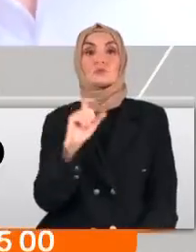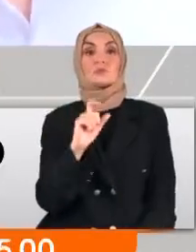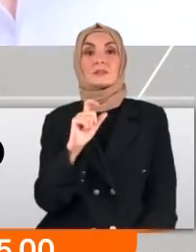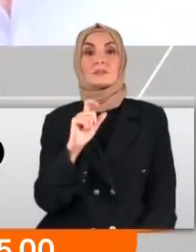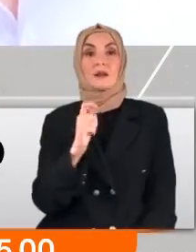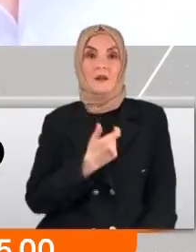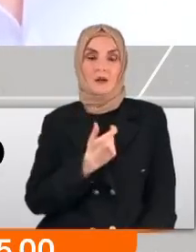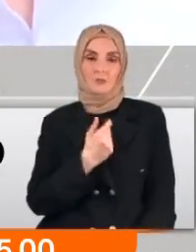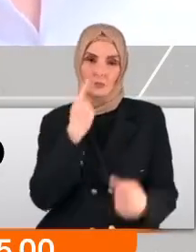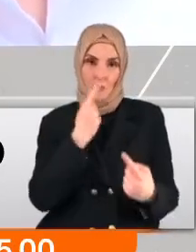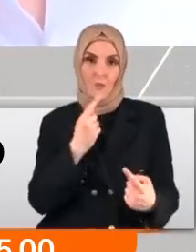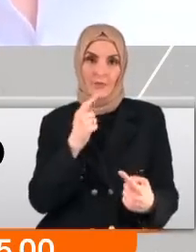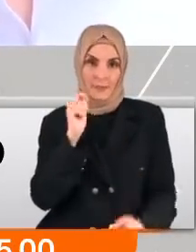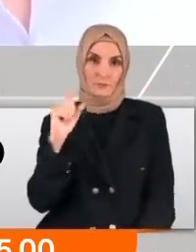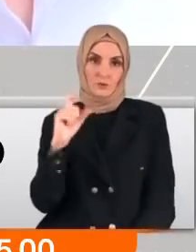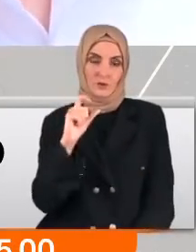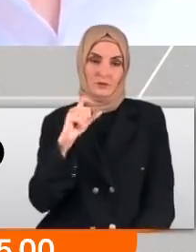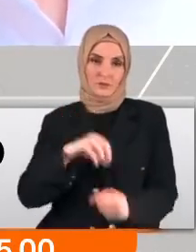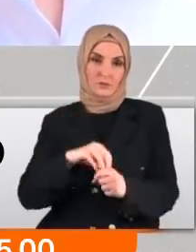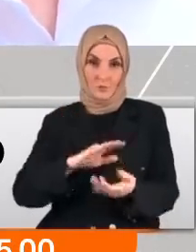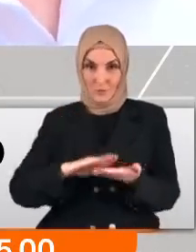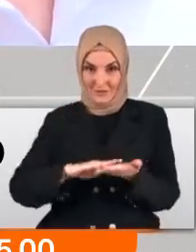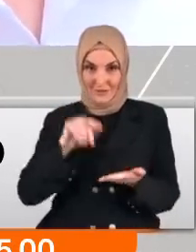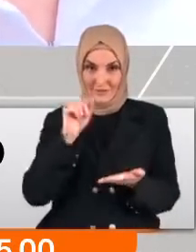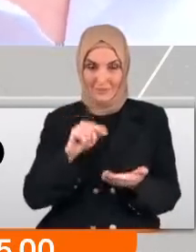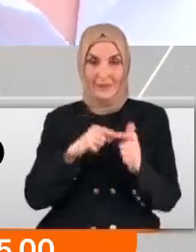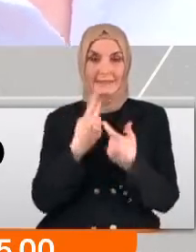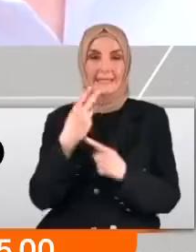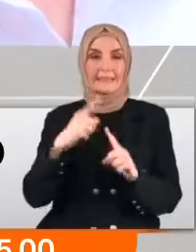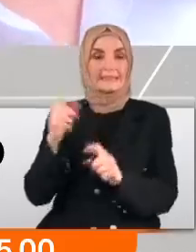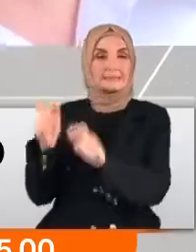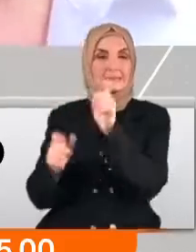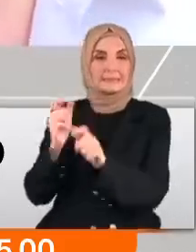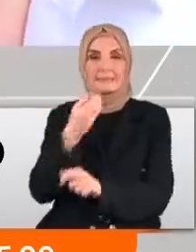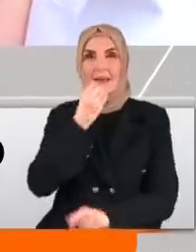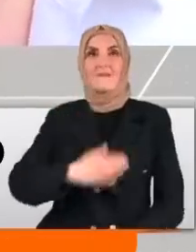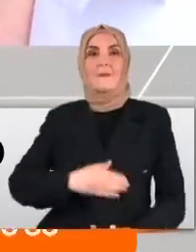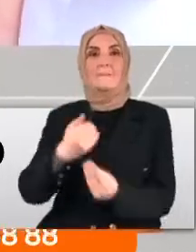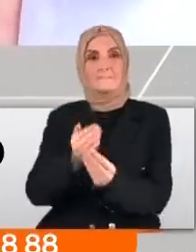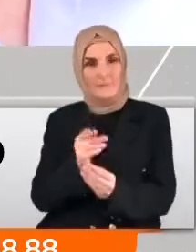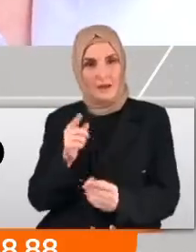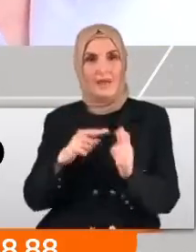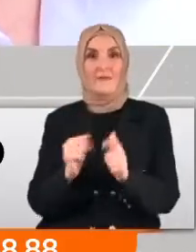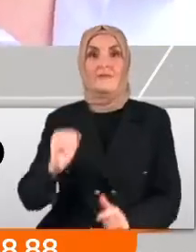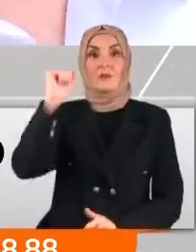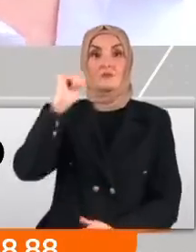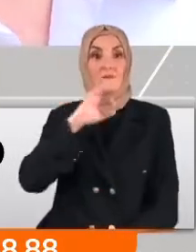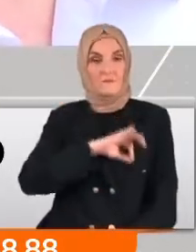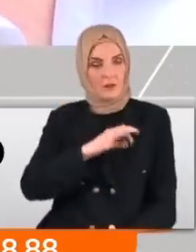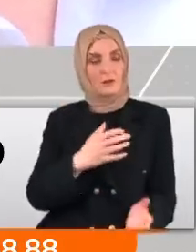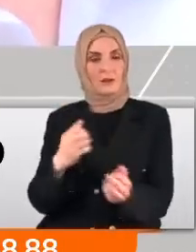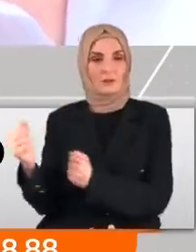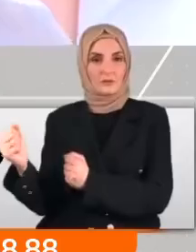yasal olarak Temmuz'da yapıyoruz. Yaptığımız düzenlemeden EYT'liler de refah payını, enflasyon farkını alacaklar. Düşük